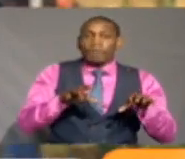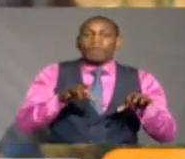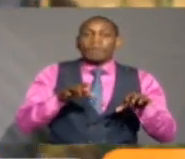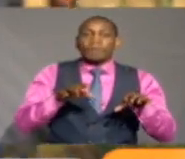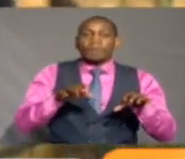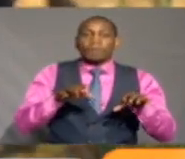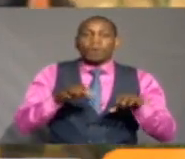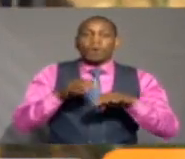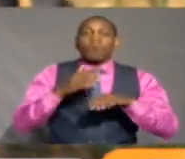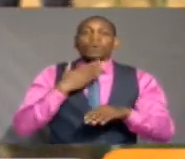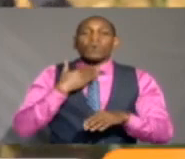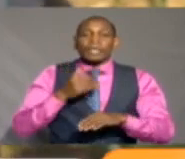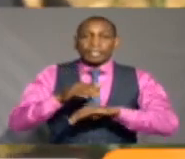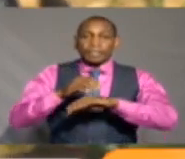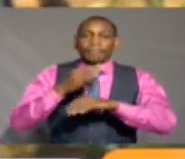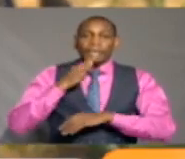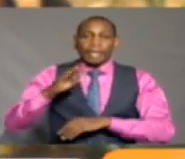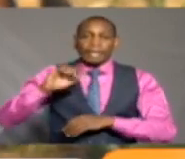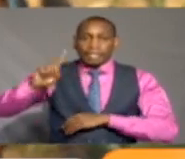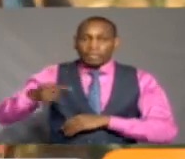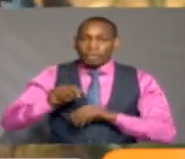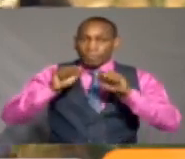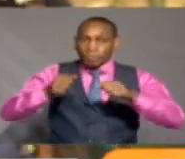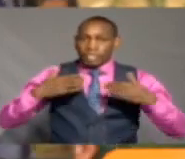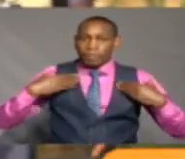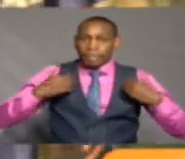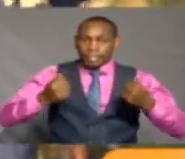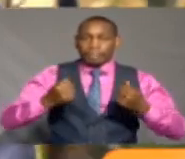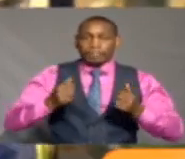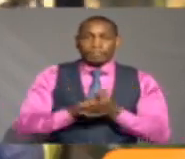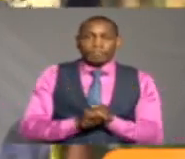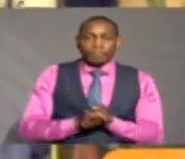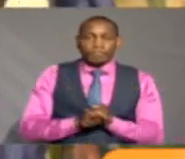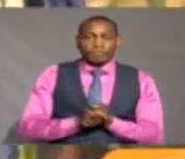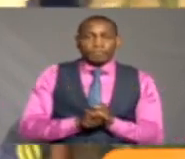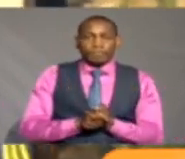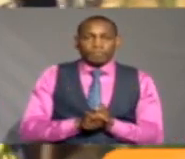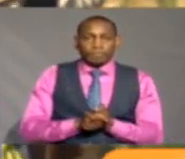800,000 za matibabu. Sophie Robert, Runinga ya Citizen, Nairobi.